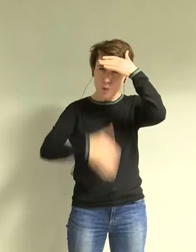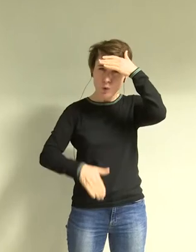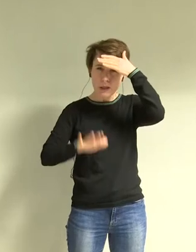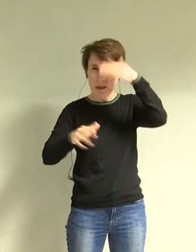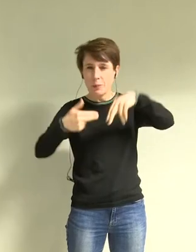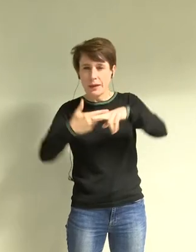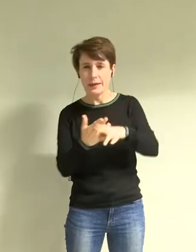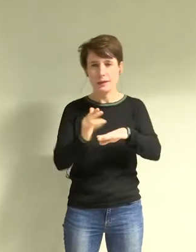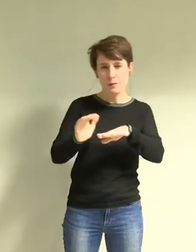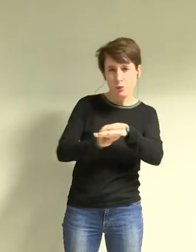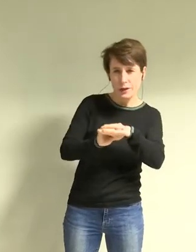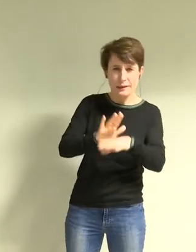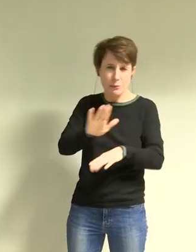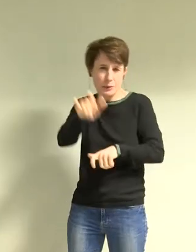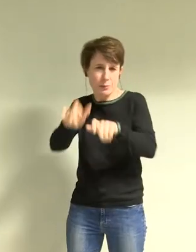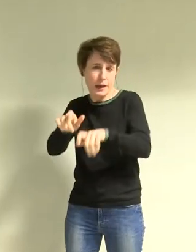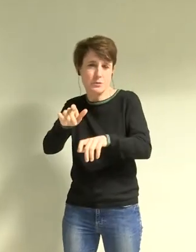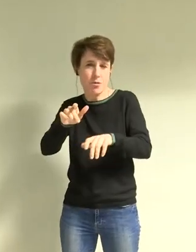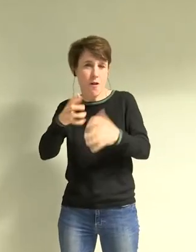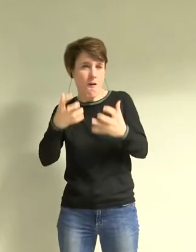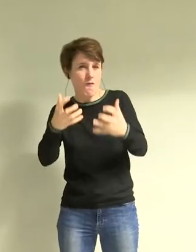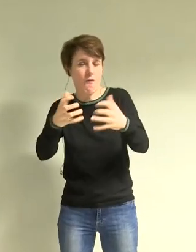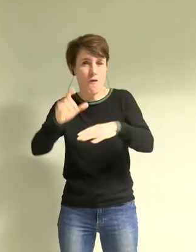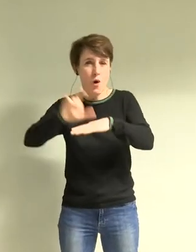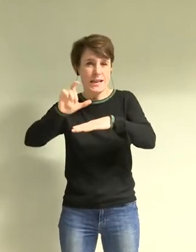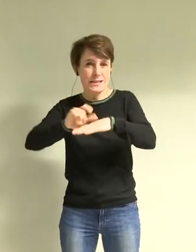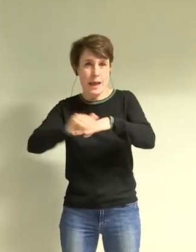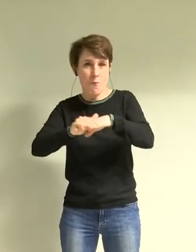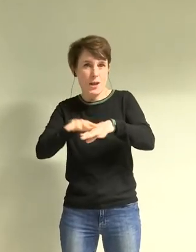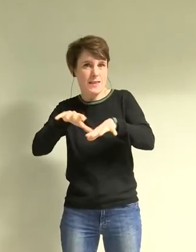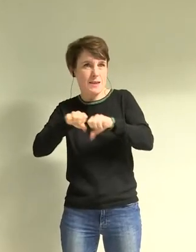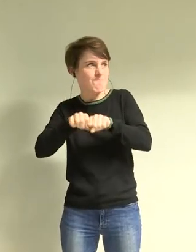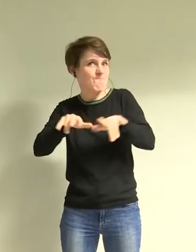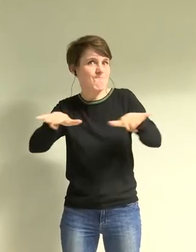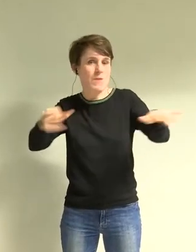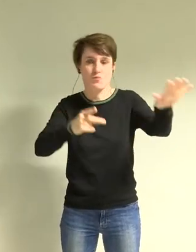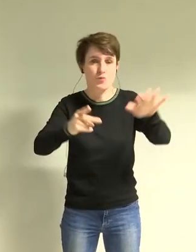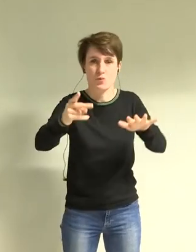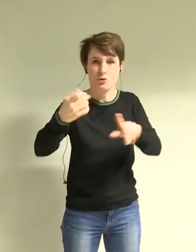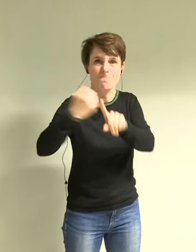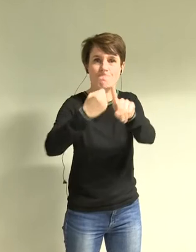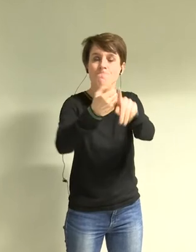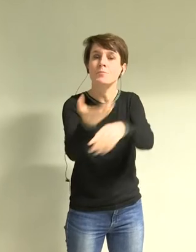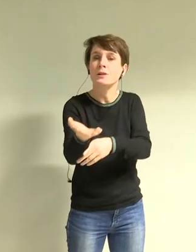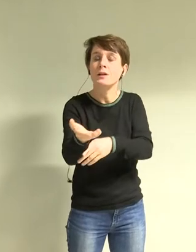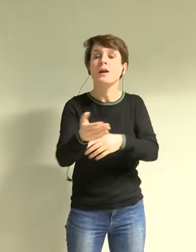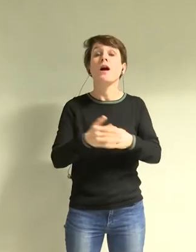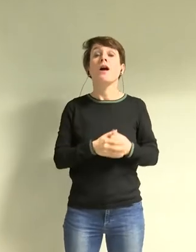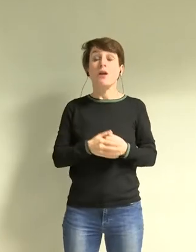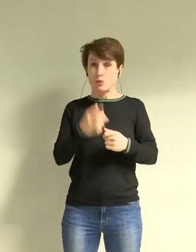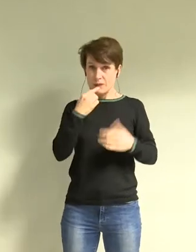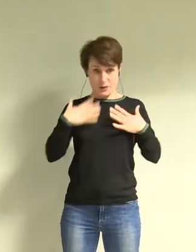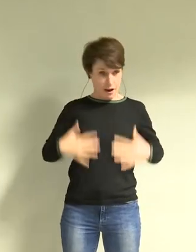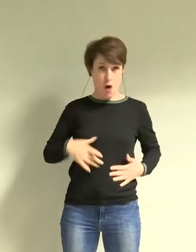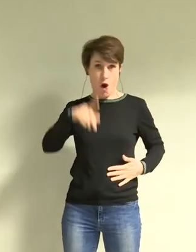et identitaire des partisans de l'expansion d'un islam politique en outre la logique de faire disparaître le corps des femmes derrière